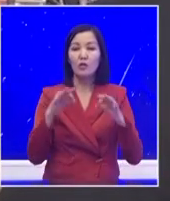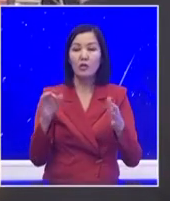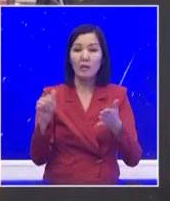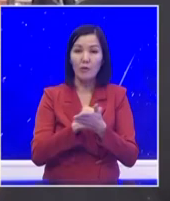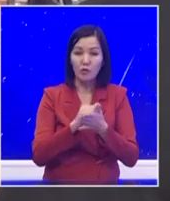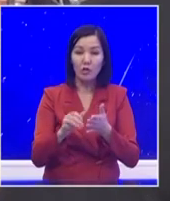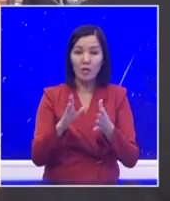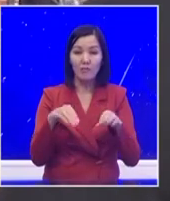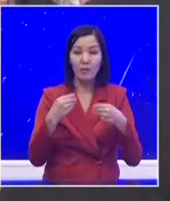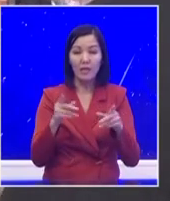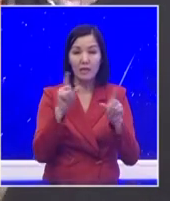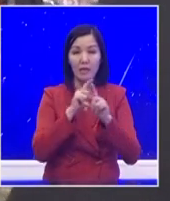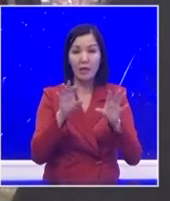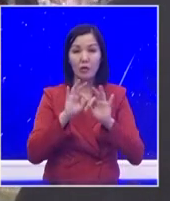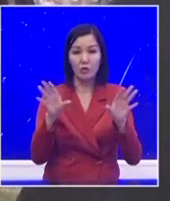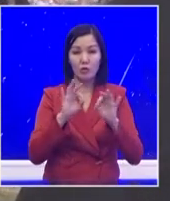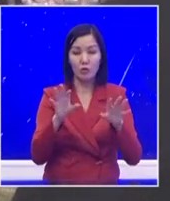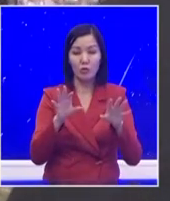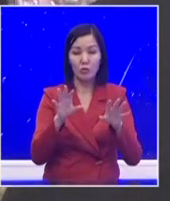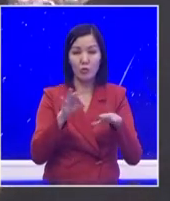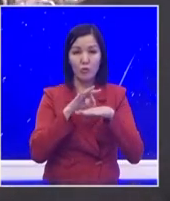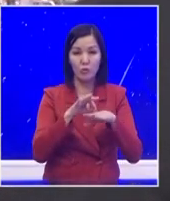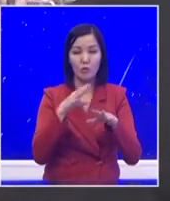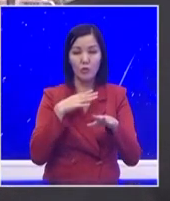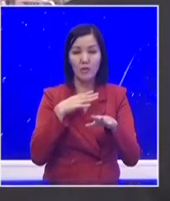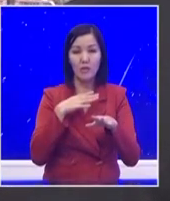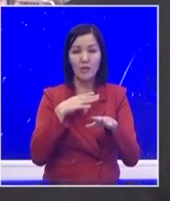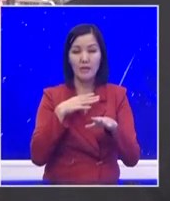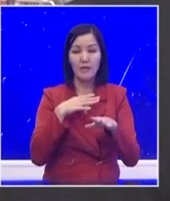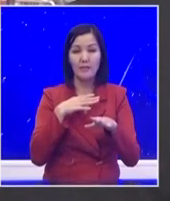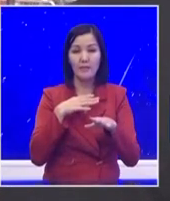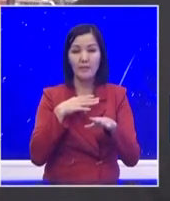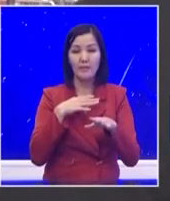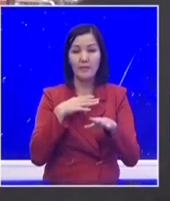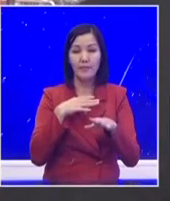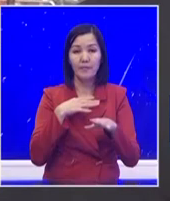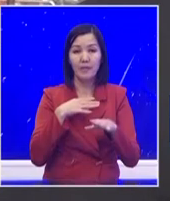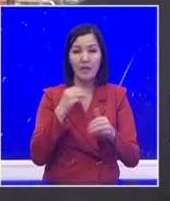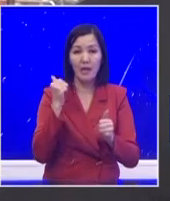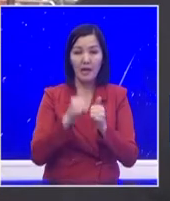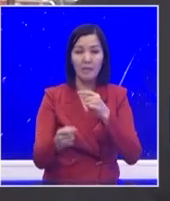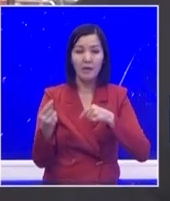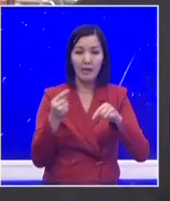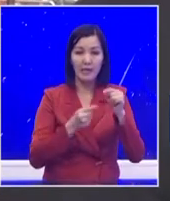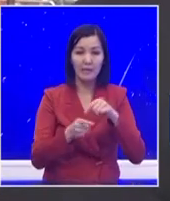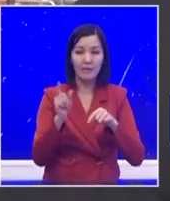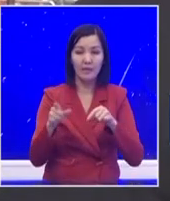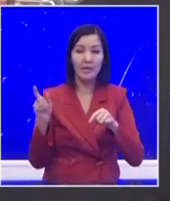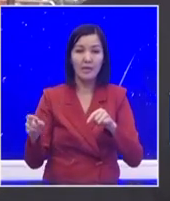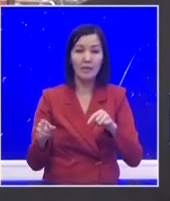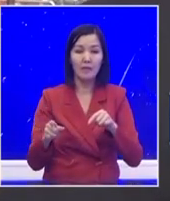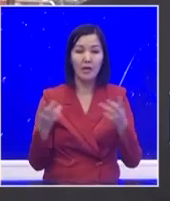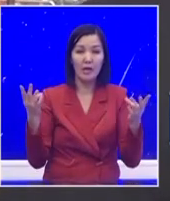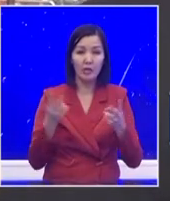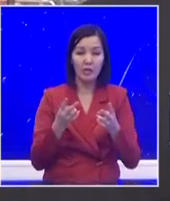беретін, солармен түсіндіру жұмыстарын жүргізгеннен кейін оларға жаңағы әрбір кәсіпкерлермен тиісті